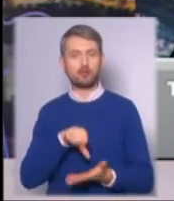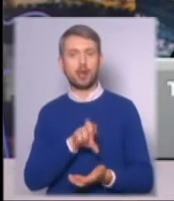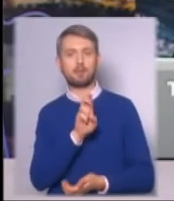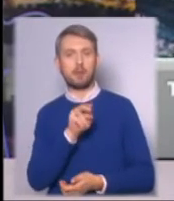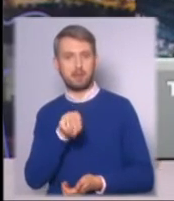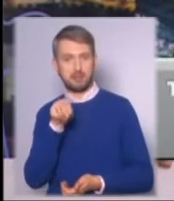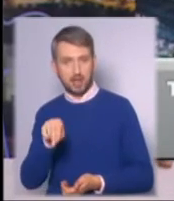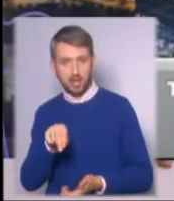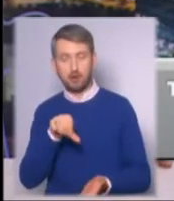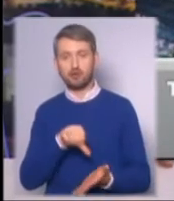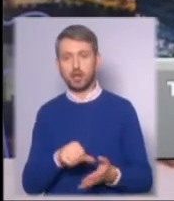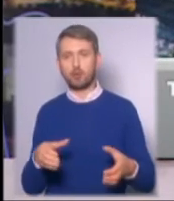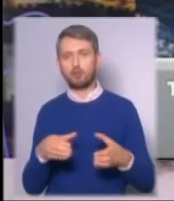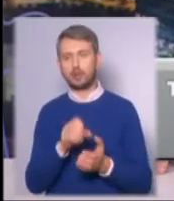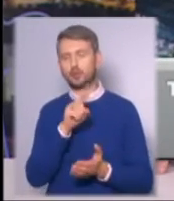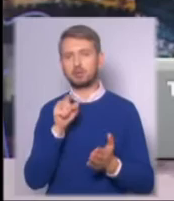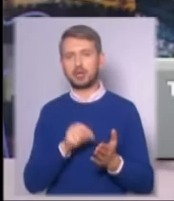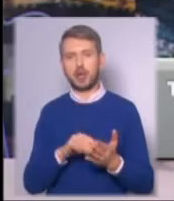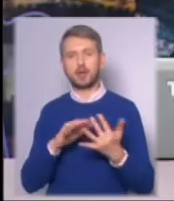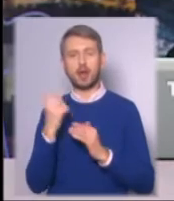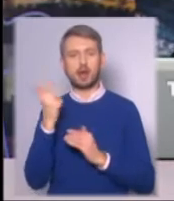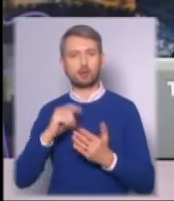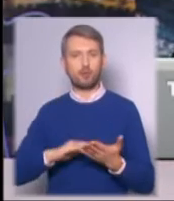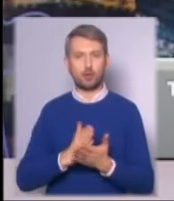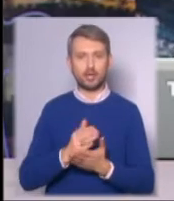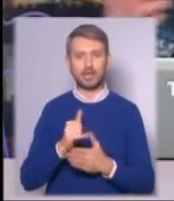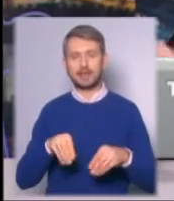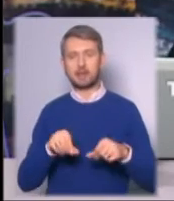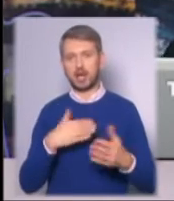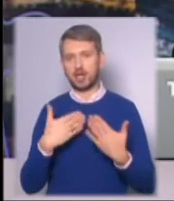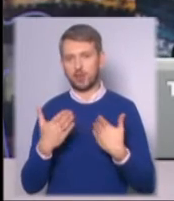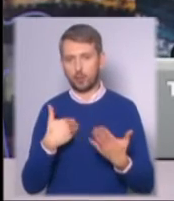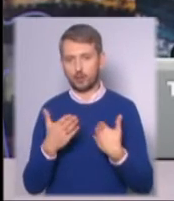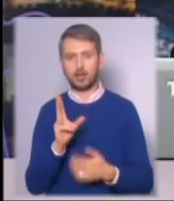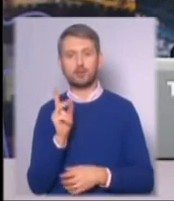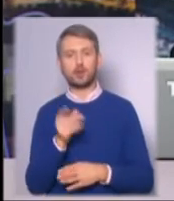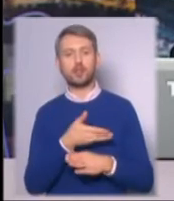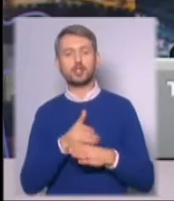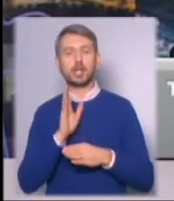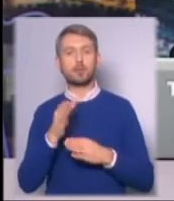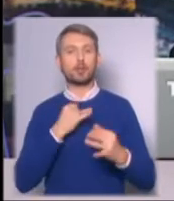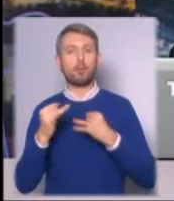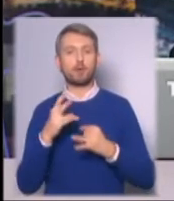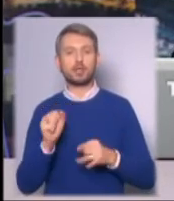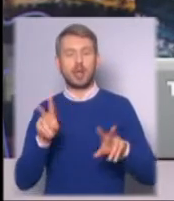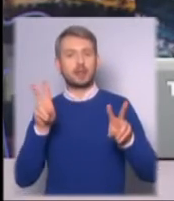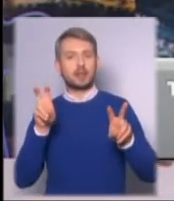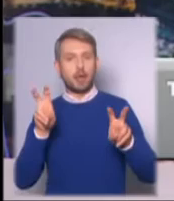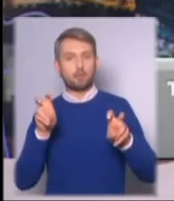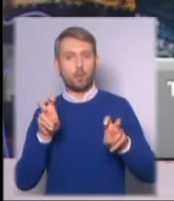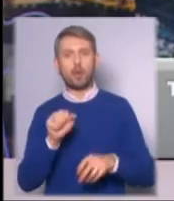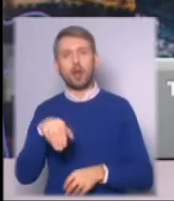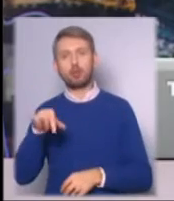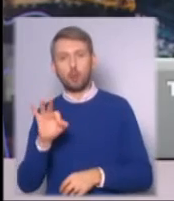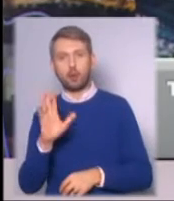Порошенка», членом парламентського комітету з питань аграрної політики та земельних відносин. В другій передачі будемо говорити на тему АТО,